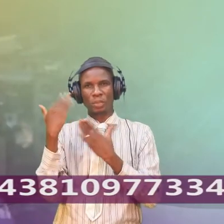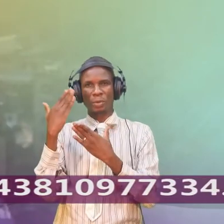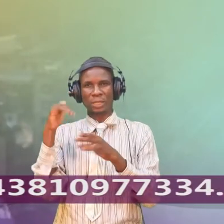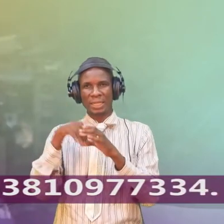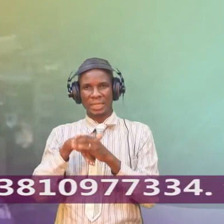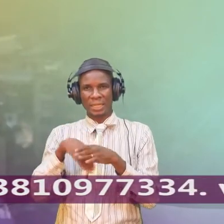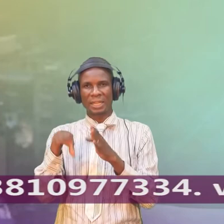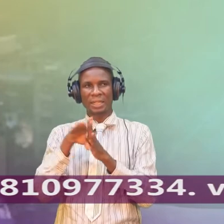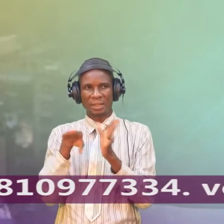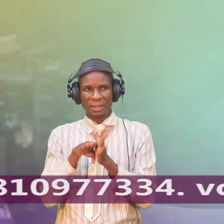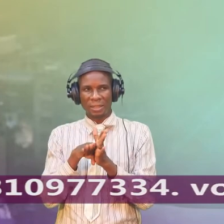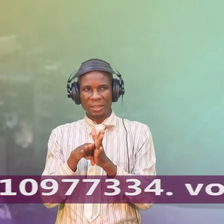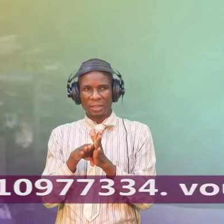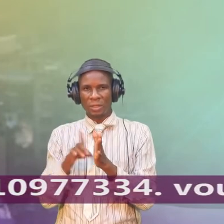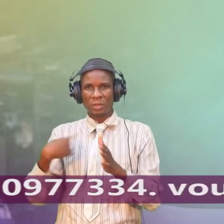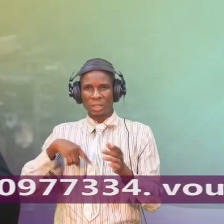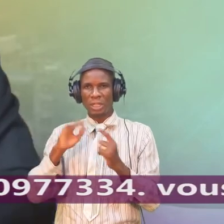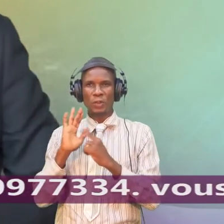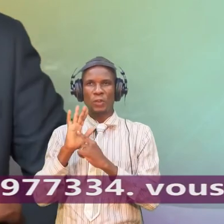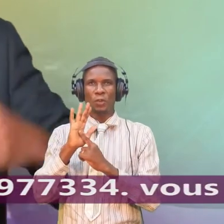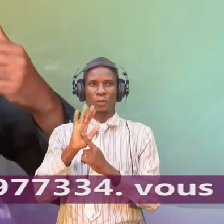Na ujumbe wa muhimu sana ya Biblia